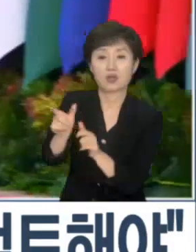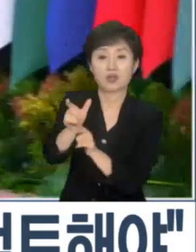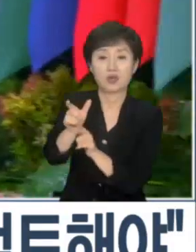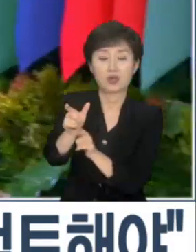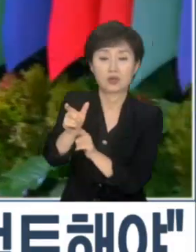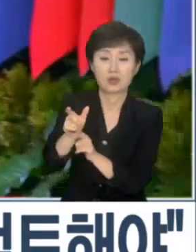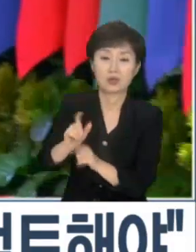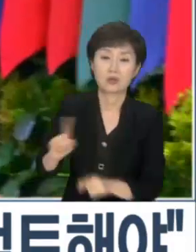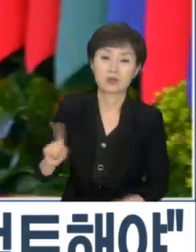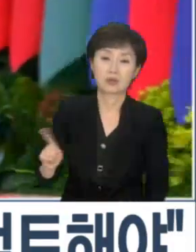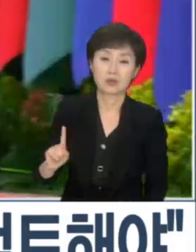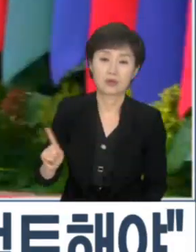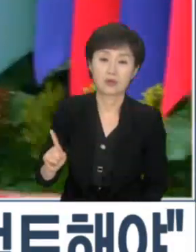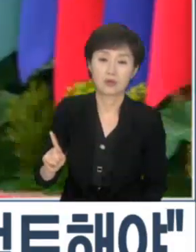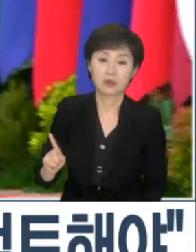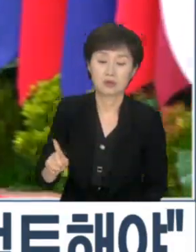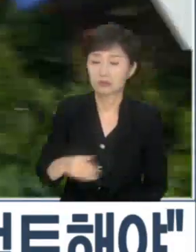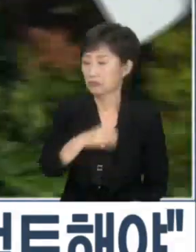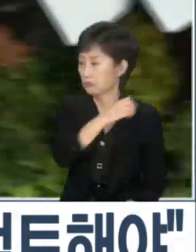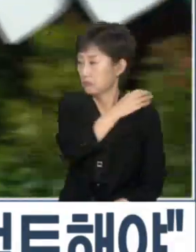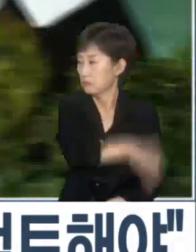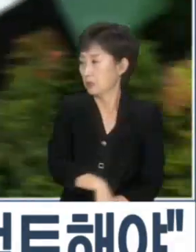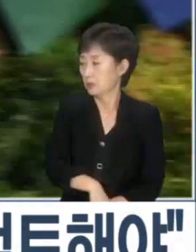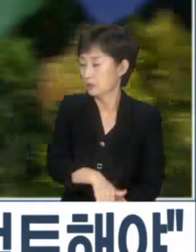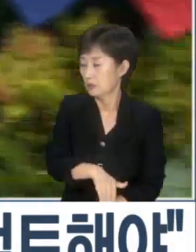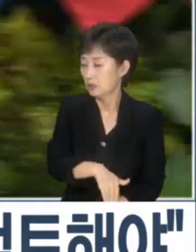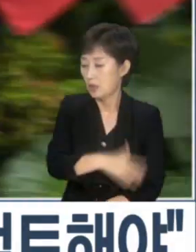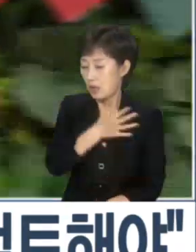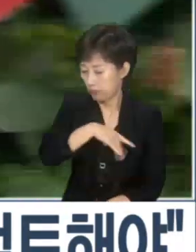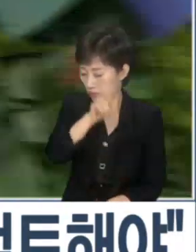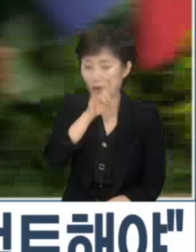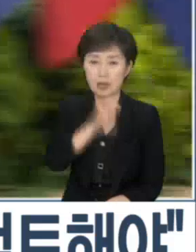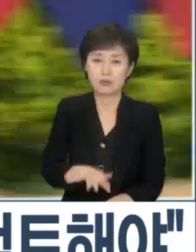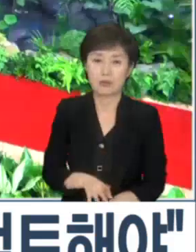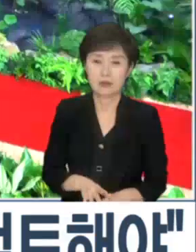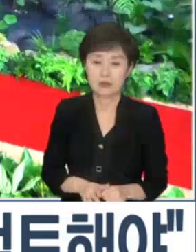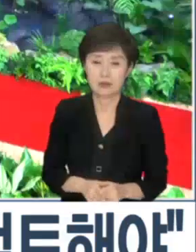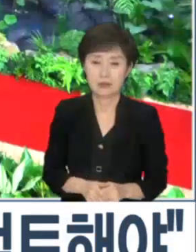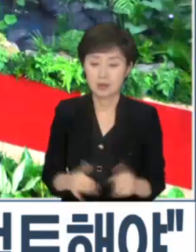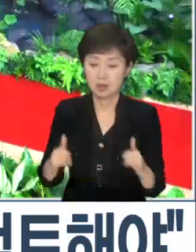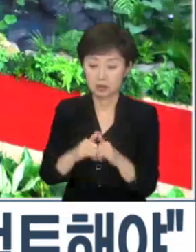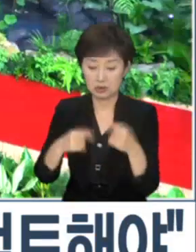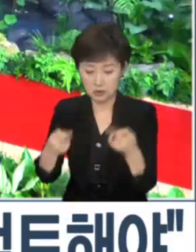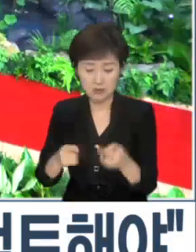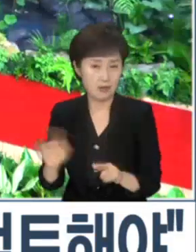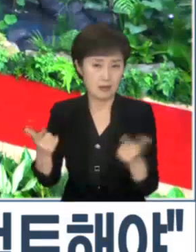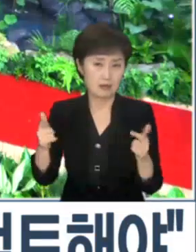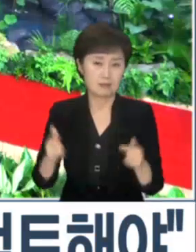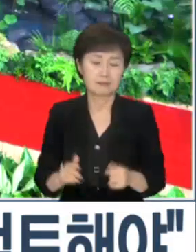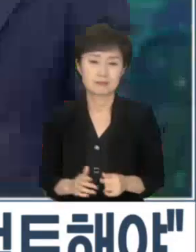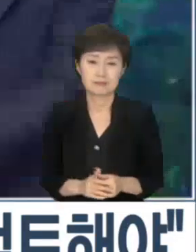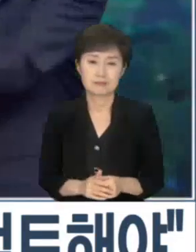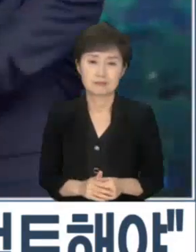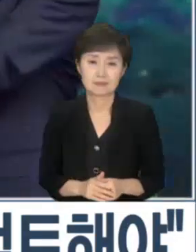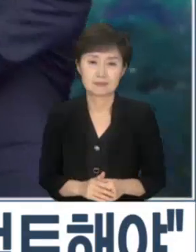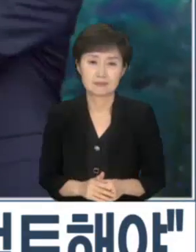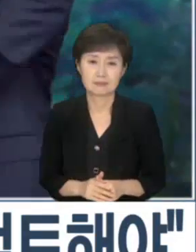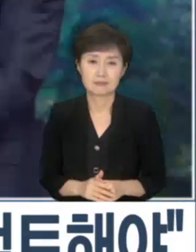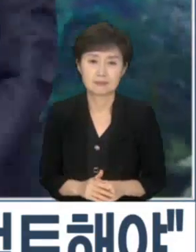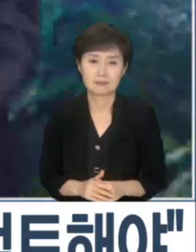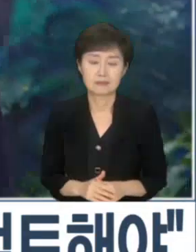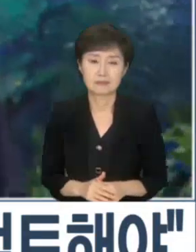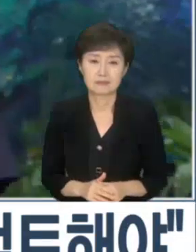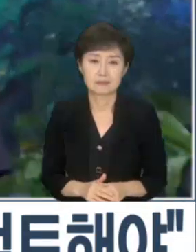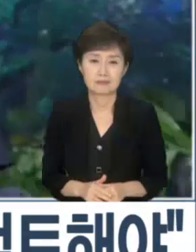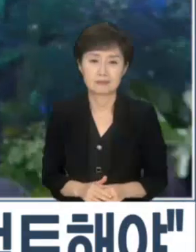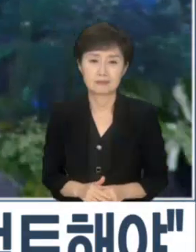국제사회가 외면해서는 안 될 부분입니다 그런 의미에서 말씀드리는 것이 참전하다고 얘기한 것입니까 전혀 다른 말씀을 하고 계 시는 그렇게